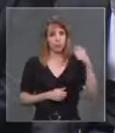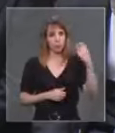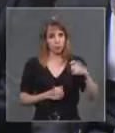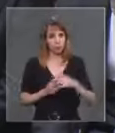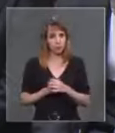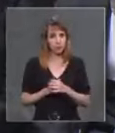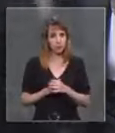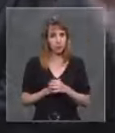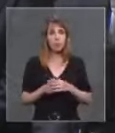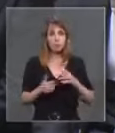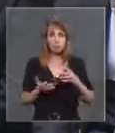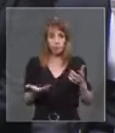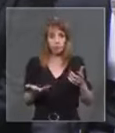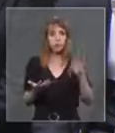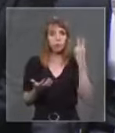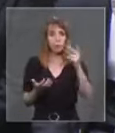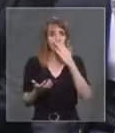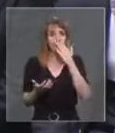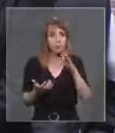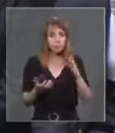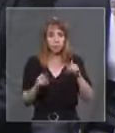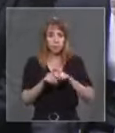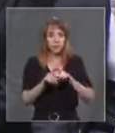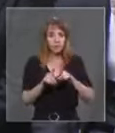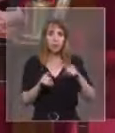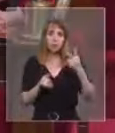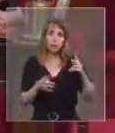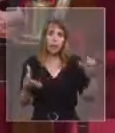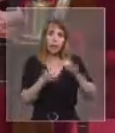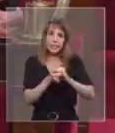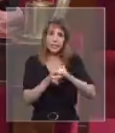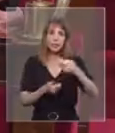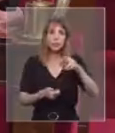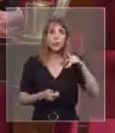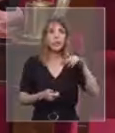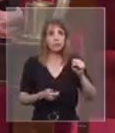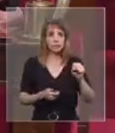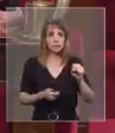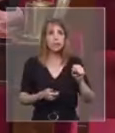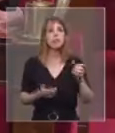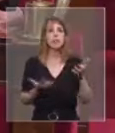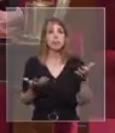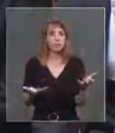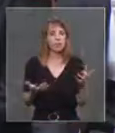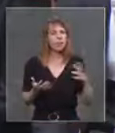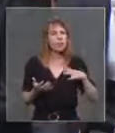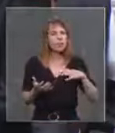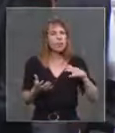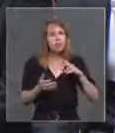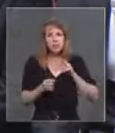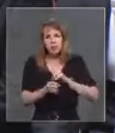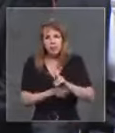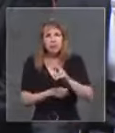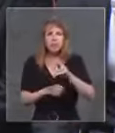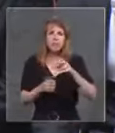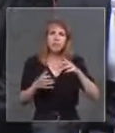enfin la réalité sur votre attitude et celle de vos alliés de la NUPES. Des cris, des injures, de